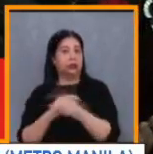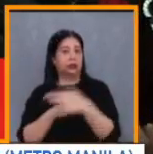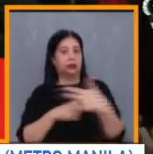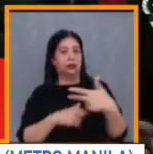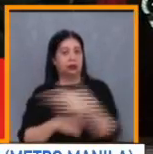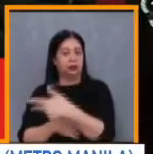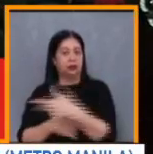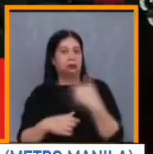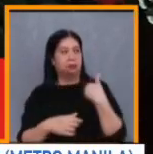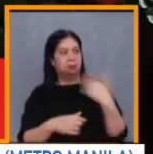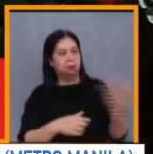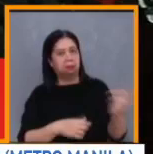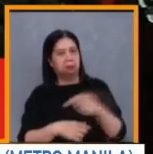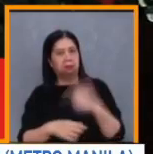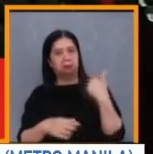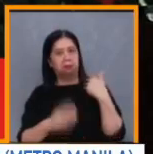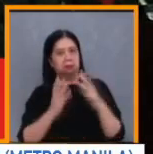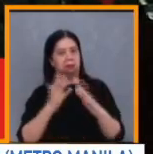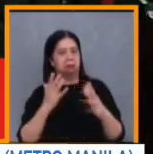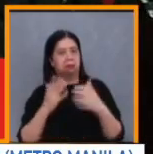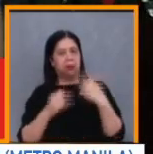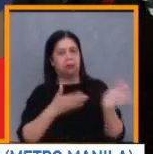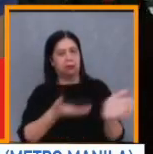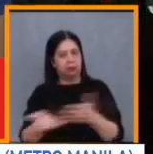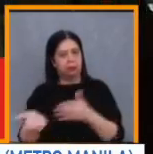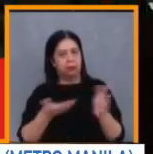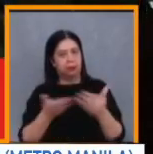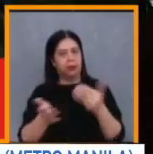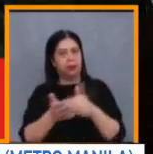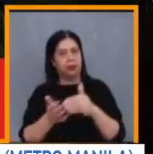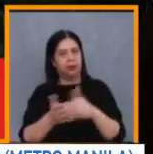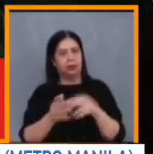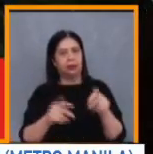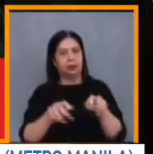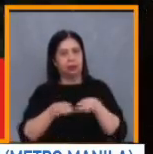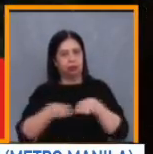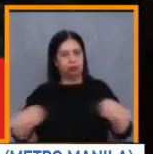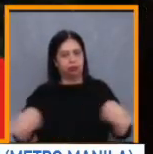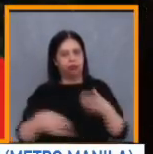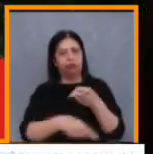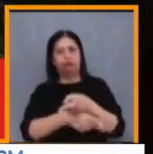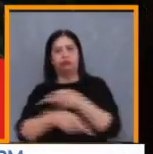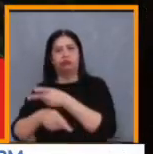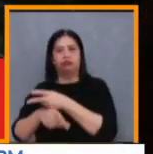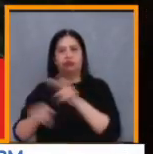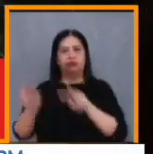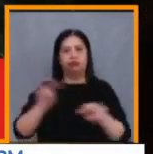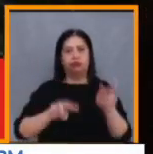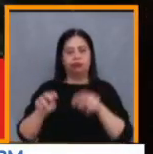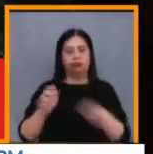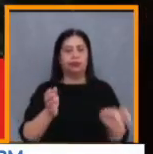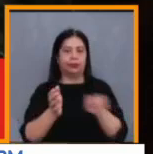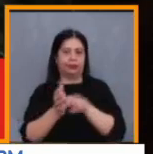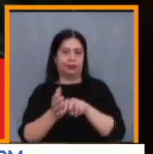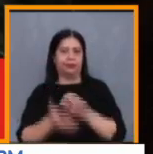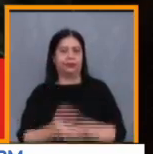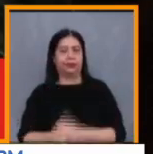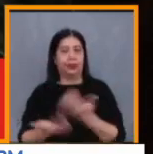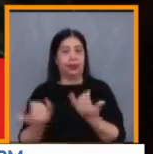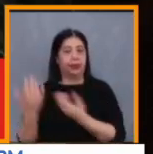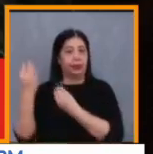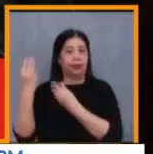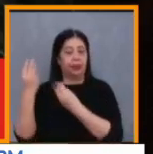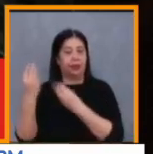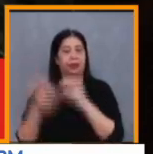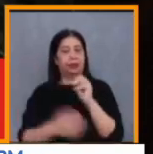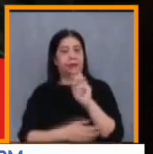mga pasahero pero nagpapapasok na muli yung mga platform marshal dito ng mga pasahero. Yan muna ilitas mula rito sa MRT North Avenue Station.